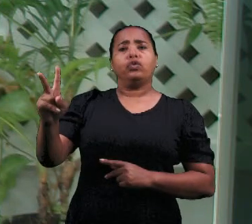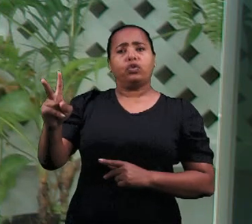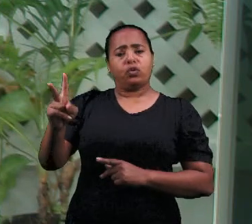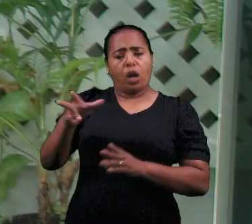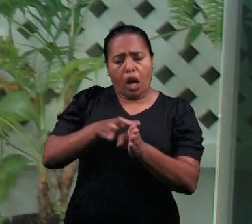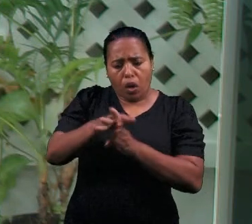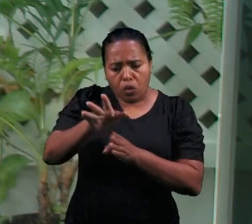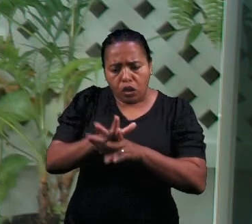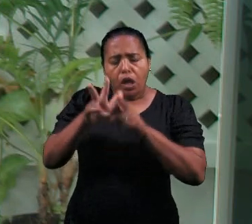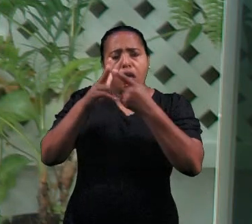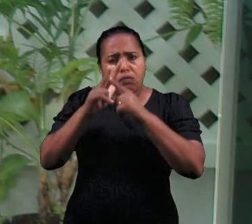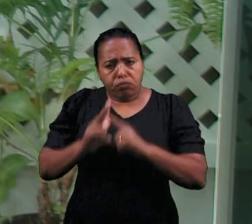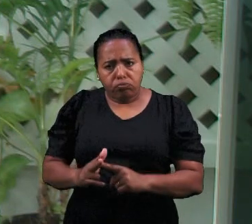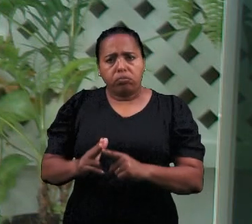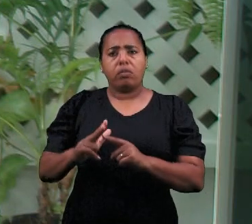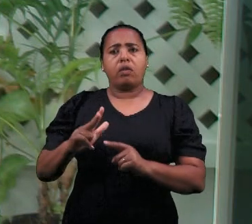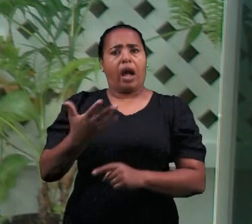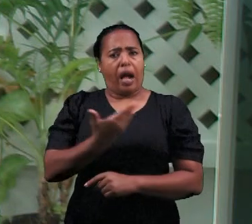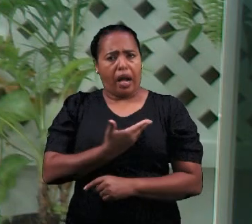bataille